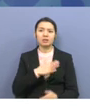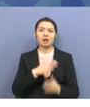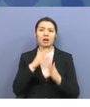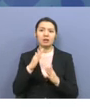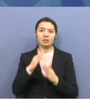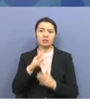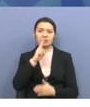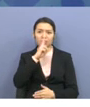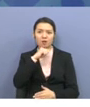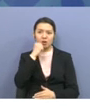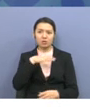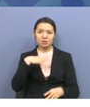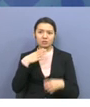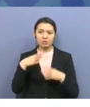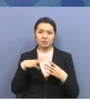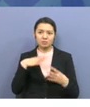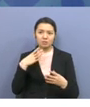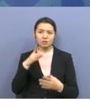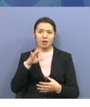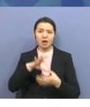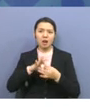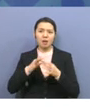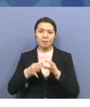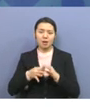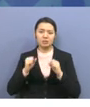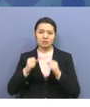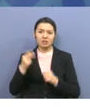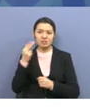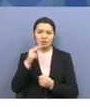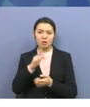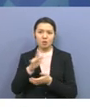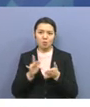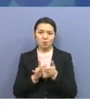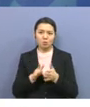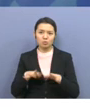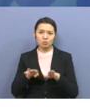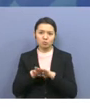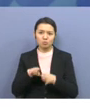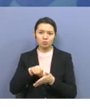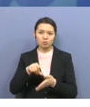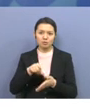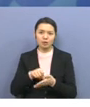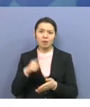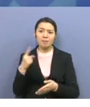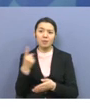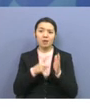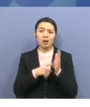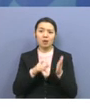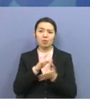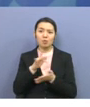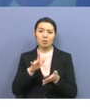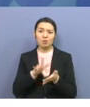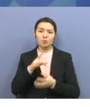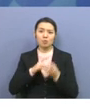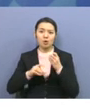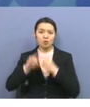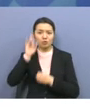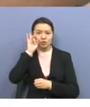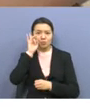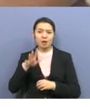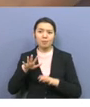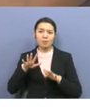2 жыл тыңғылықты айналысып келемін. Олимпиадалық каратэдан Нұрсултан қаласының құрамасындамын. Мен алғаш Қарағанды қаласында өткен ел чемпионатында